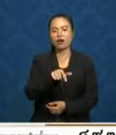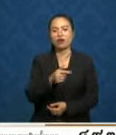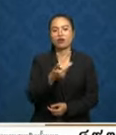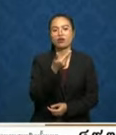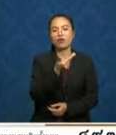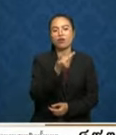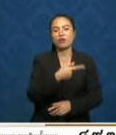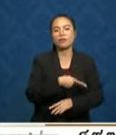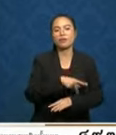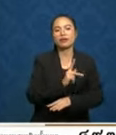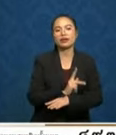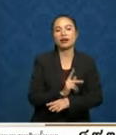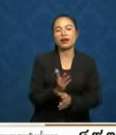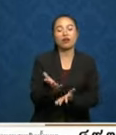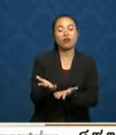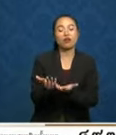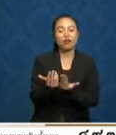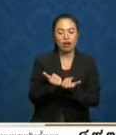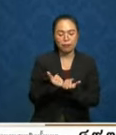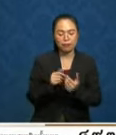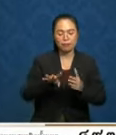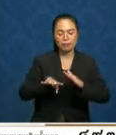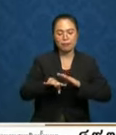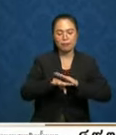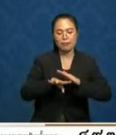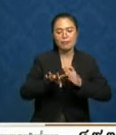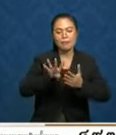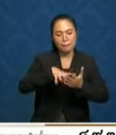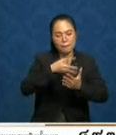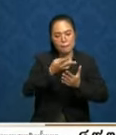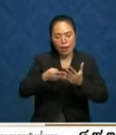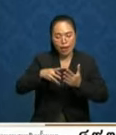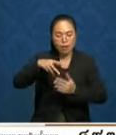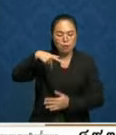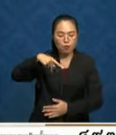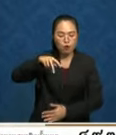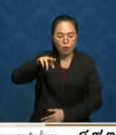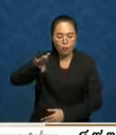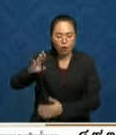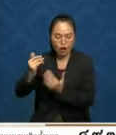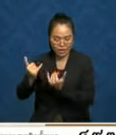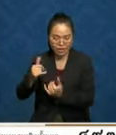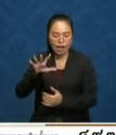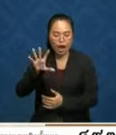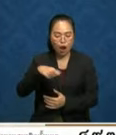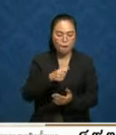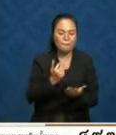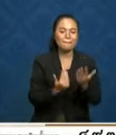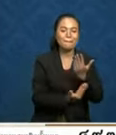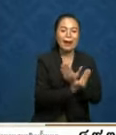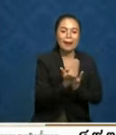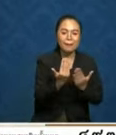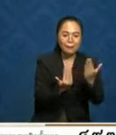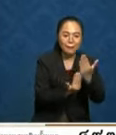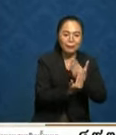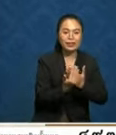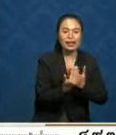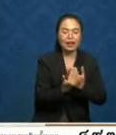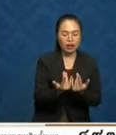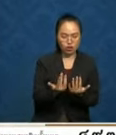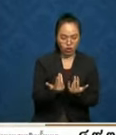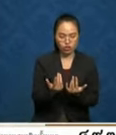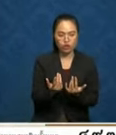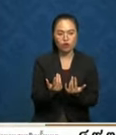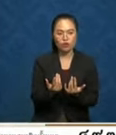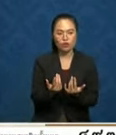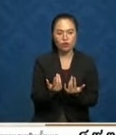านครับขอรับเอาร่างพระราชบัญญัติฉบับนี้ไปพิจารณาเพื่อความรอบคอบแล้วก็กลับมาพ